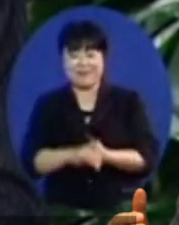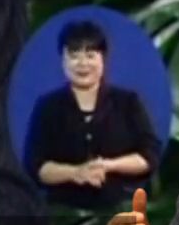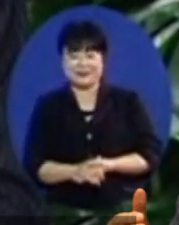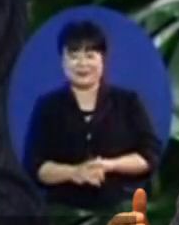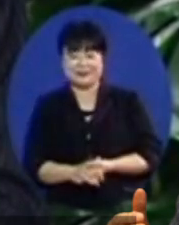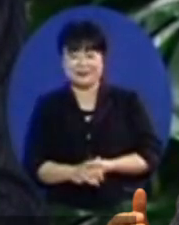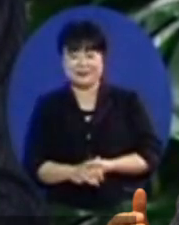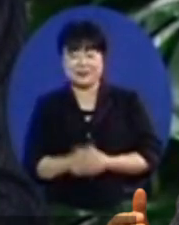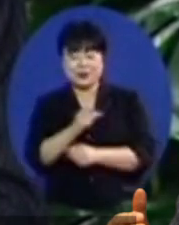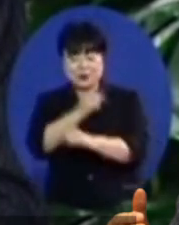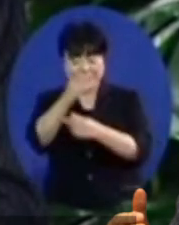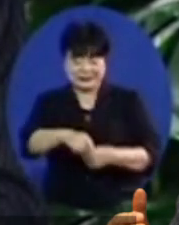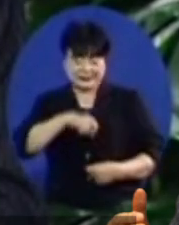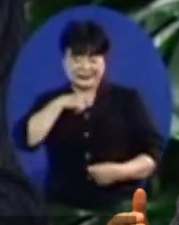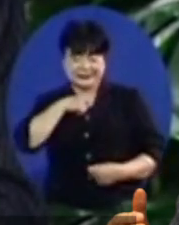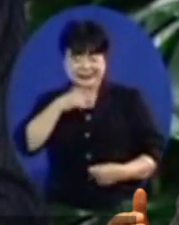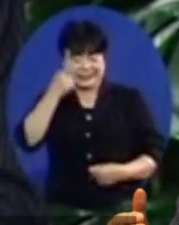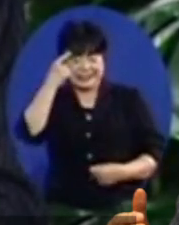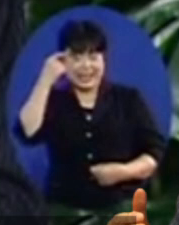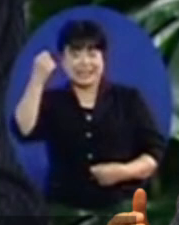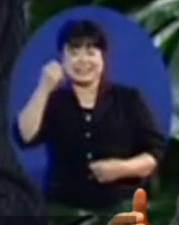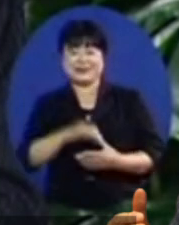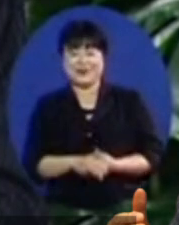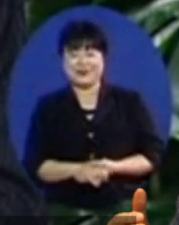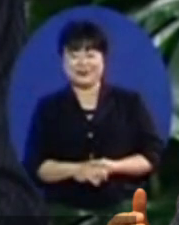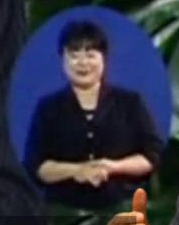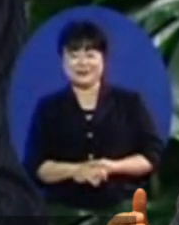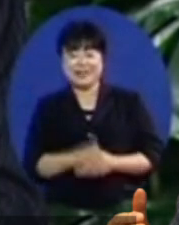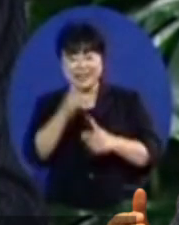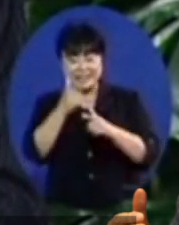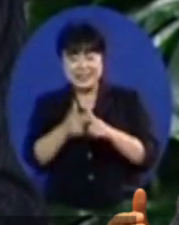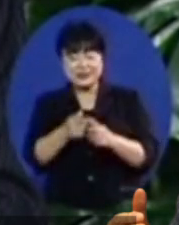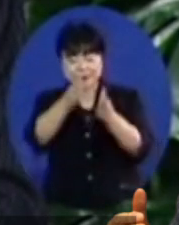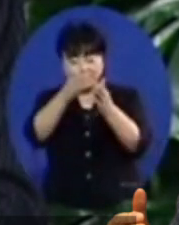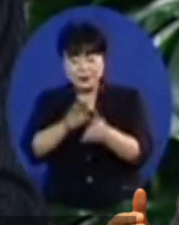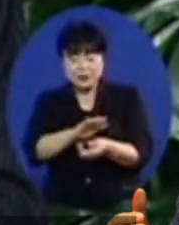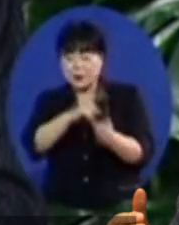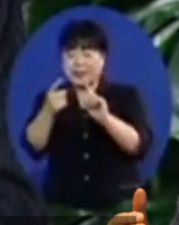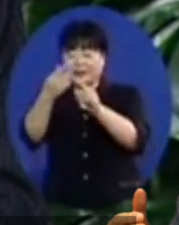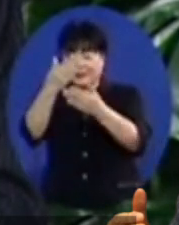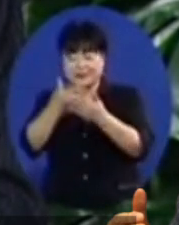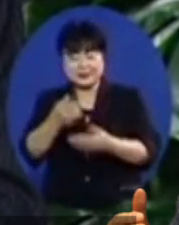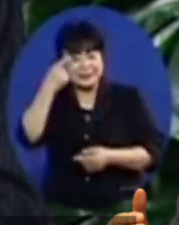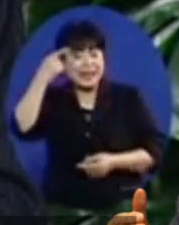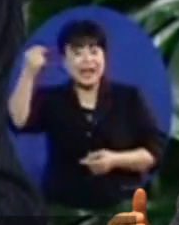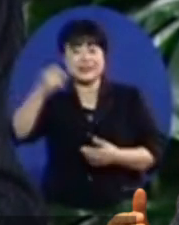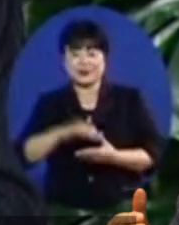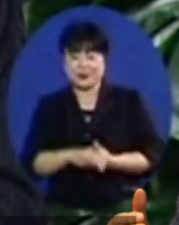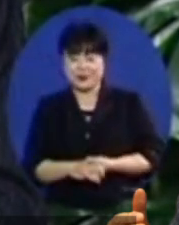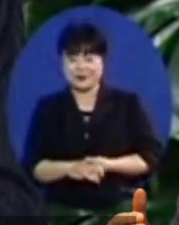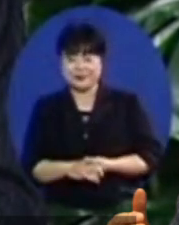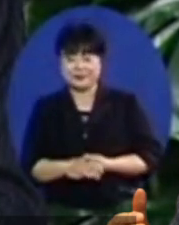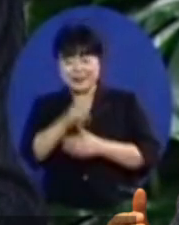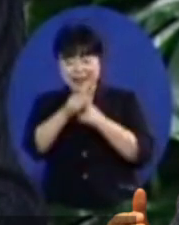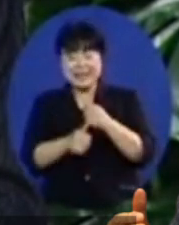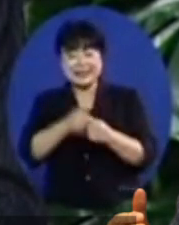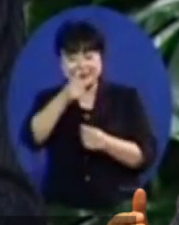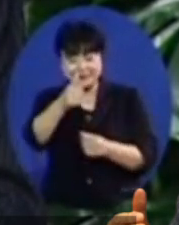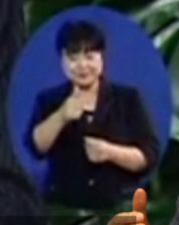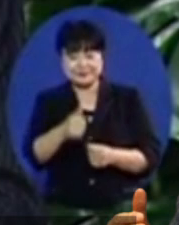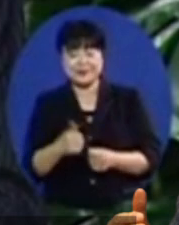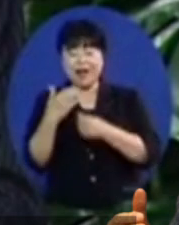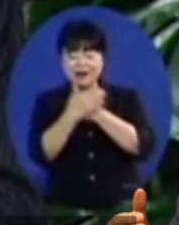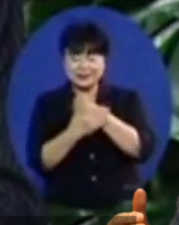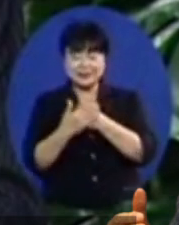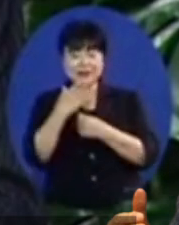여러분 용서받은 의인이라는 것을 생각하시고 예수로 말미암아 치료받은 것을 생각하시고 하나님